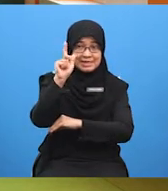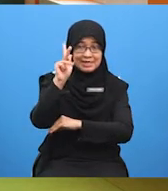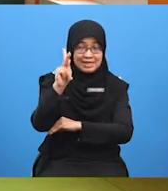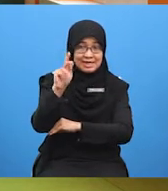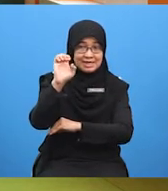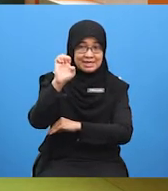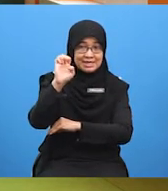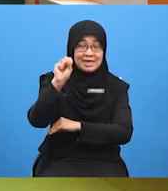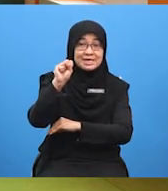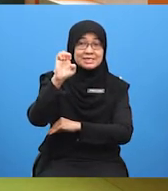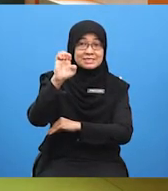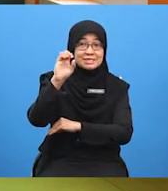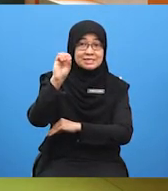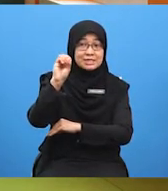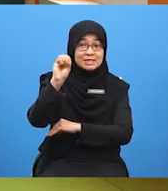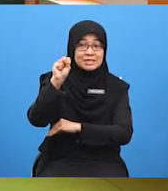Cermin mata?